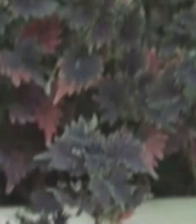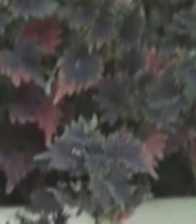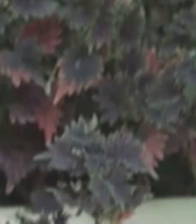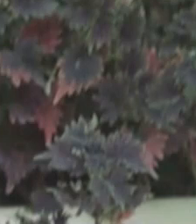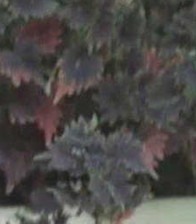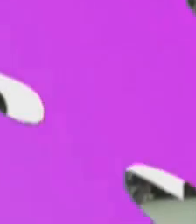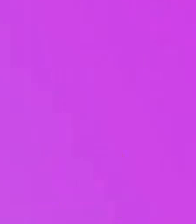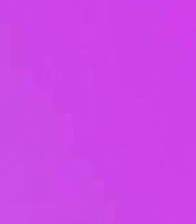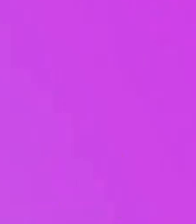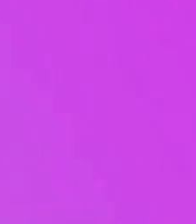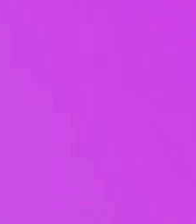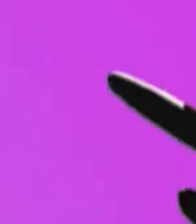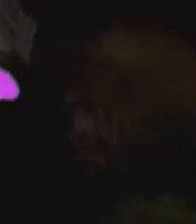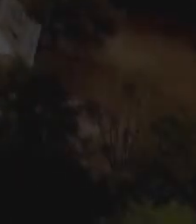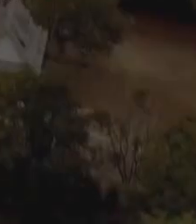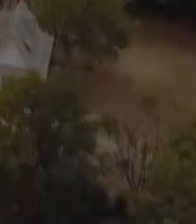ค่ะ